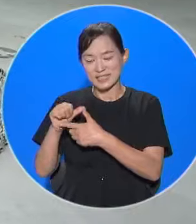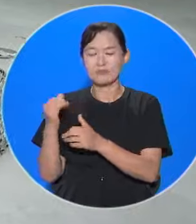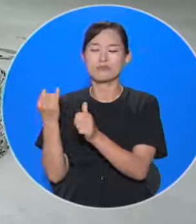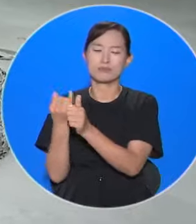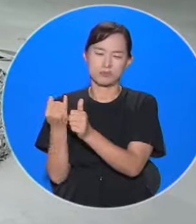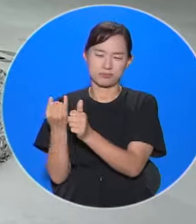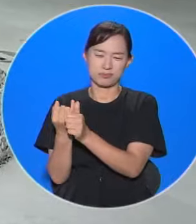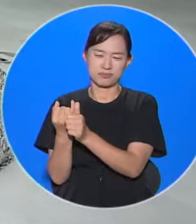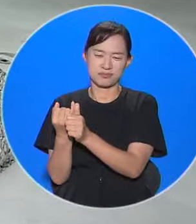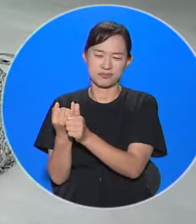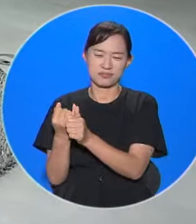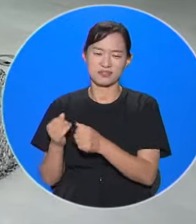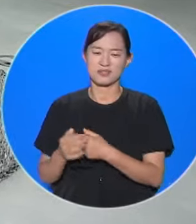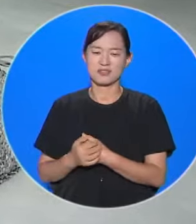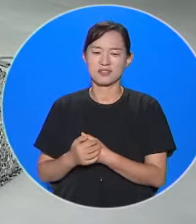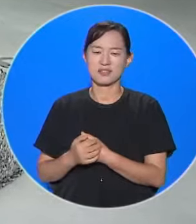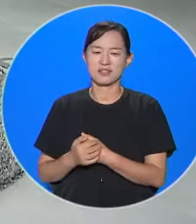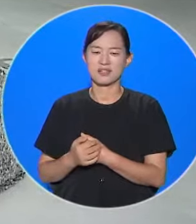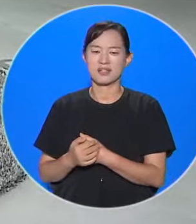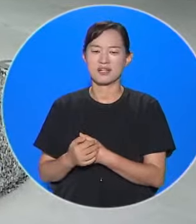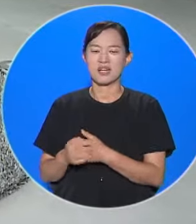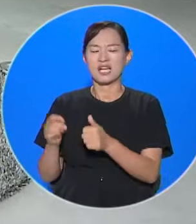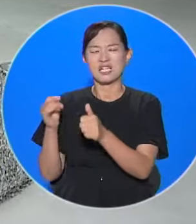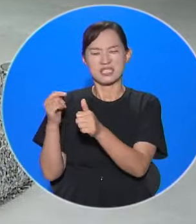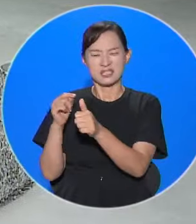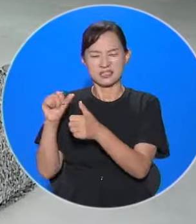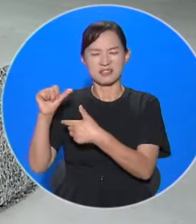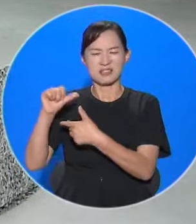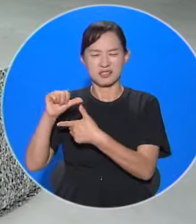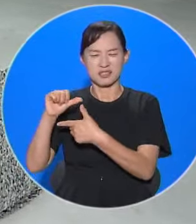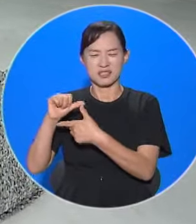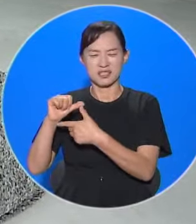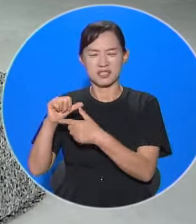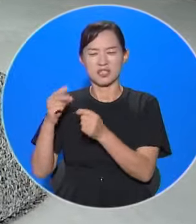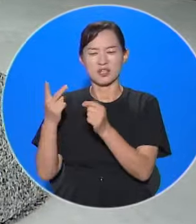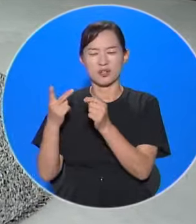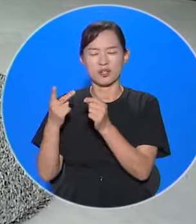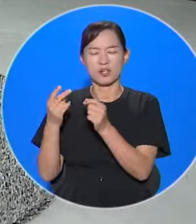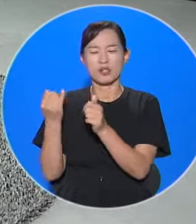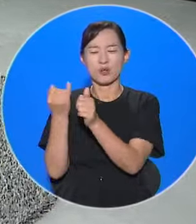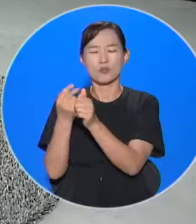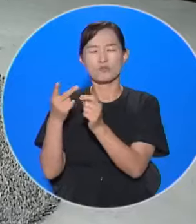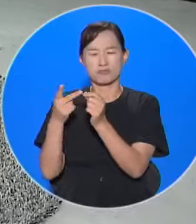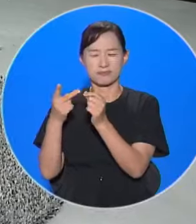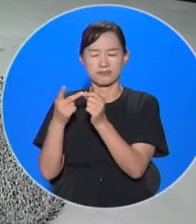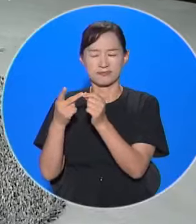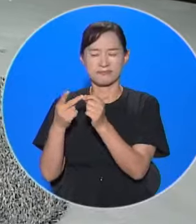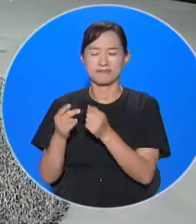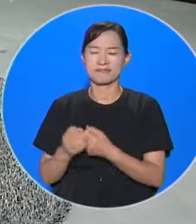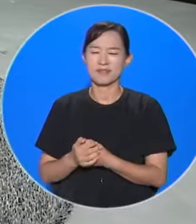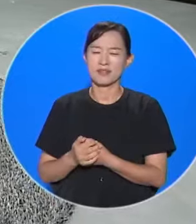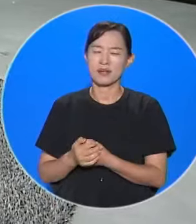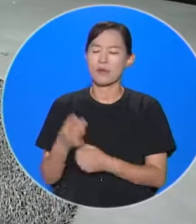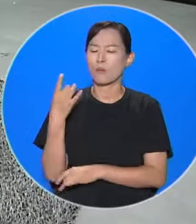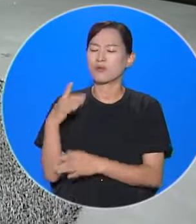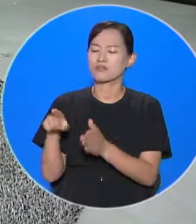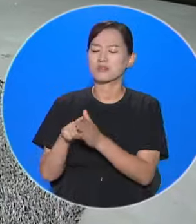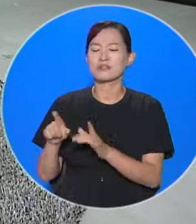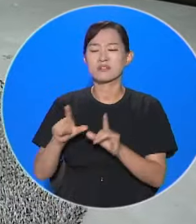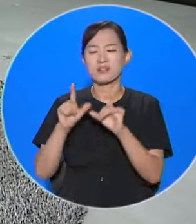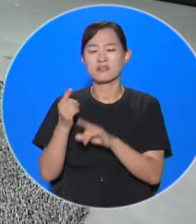네. 큰아들이 재혼했어요. 네. 신앙생활 잘했었는데, 네. 저기